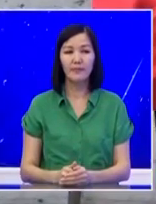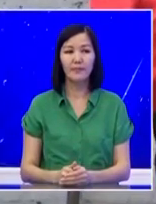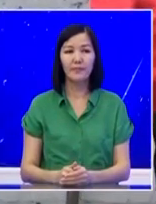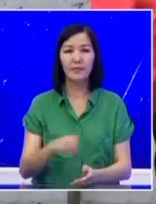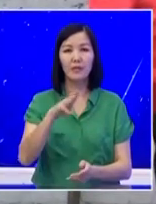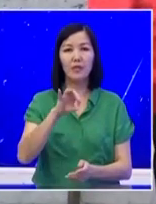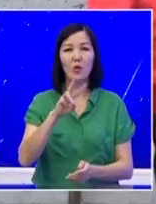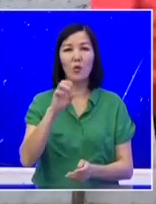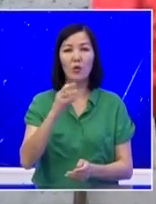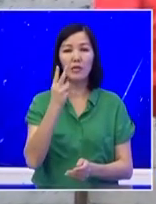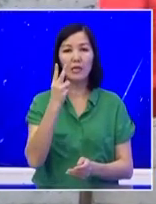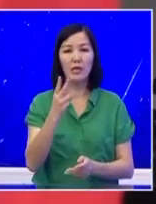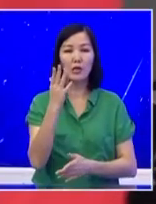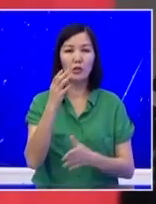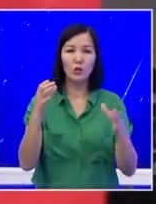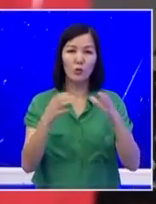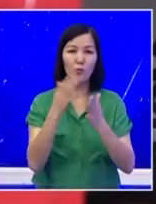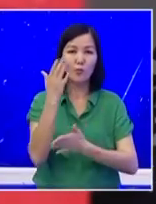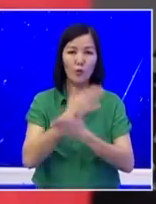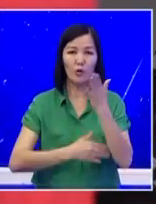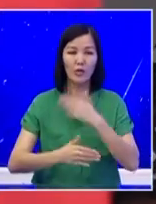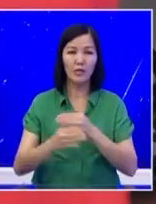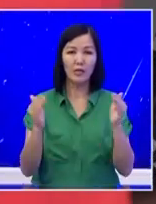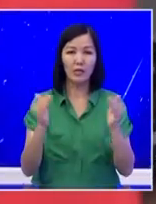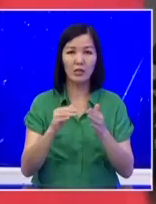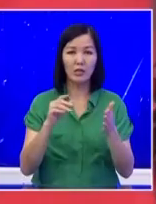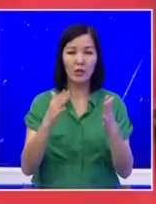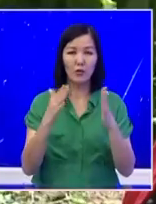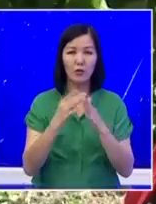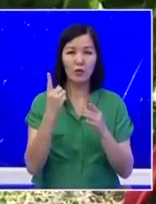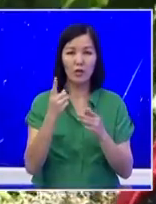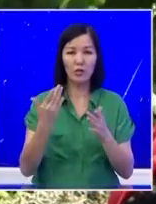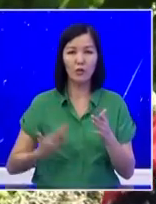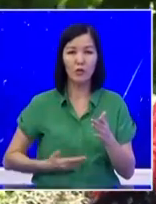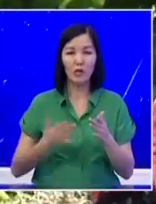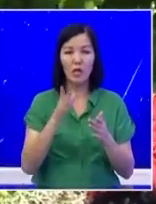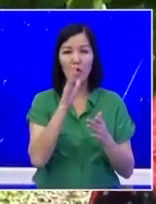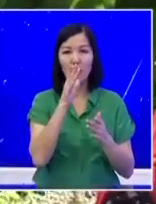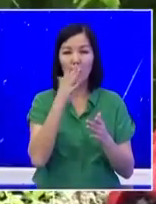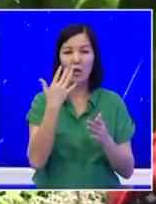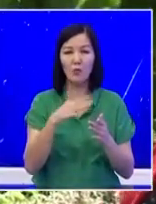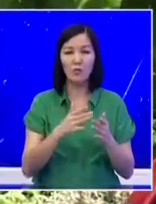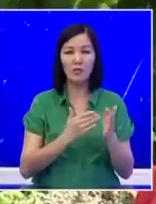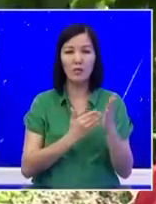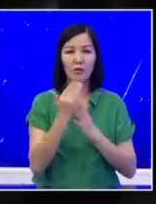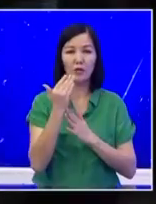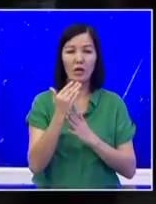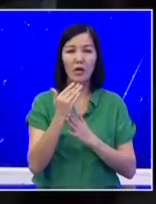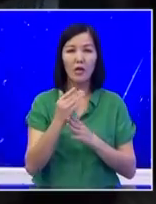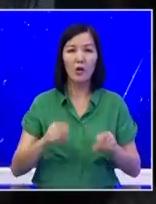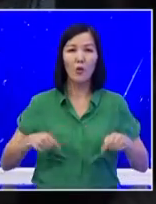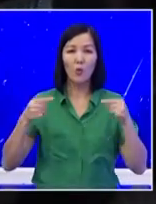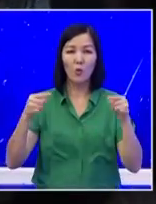Толқын Тұрақбайқызы екінші топ мүгедегі. Мұны аяда үйде жалғыз тұрады. Жасы 50-ден асты. 3 жылдан бері қоларбаға